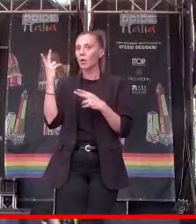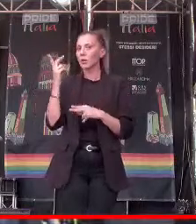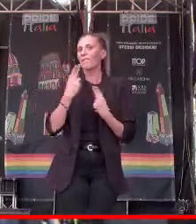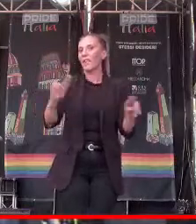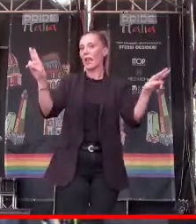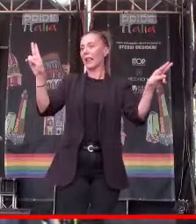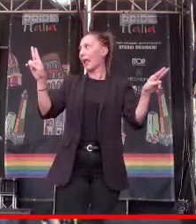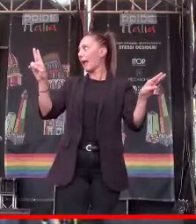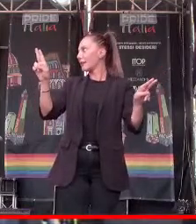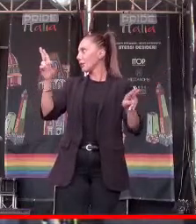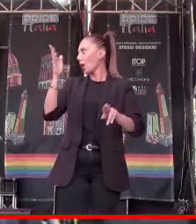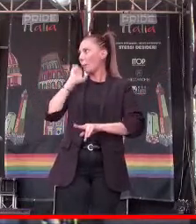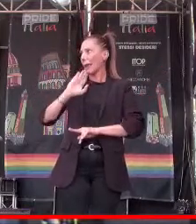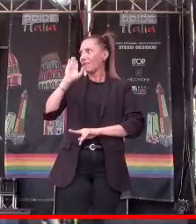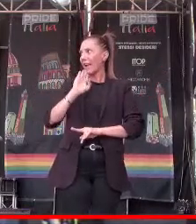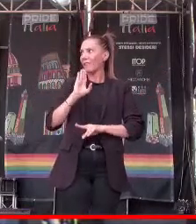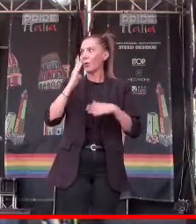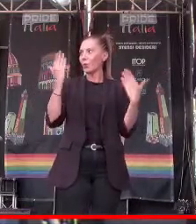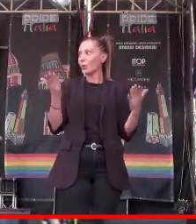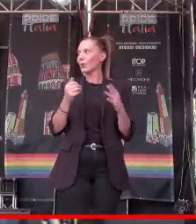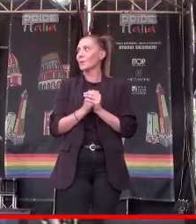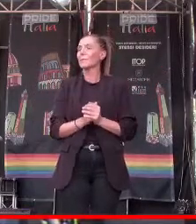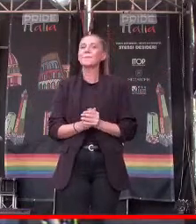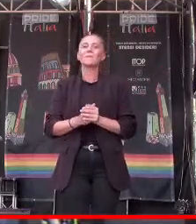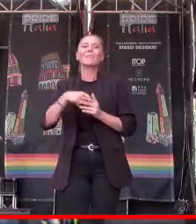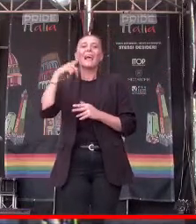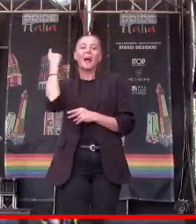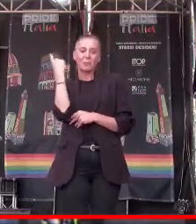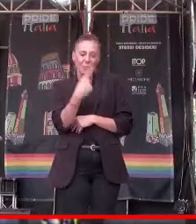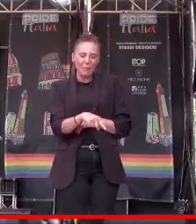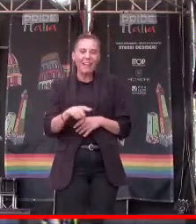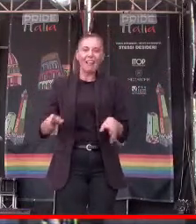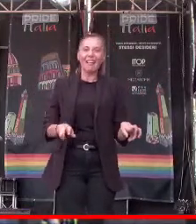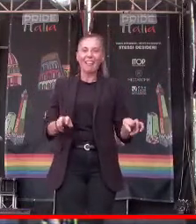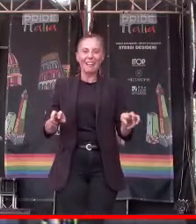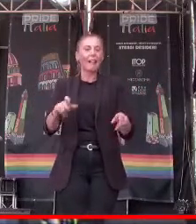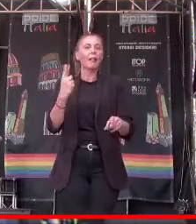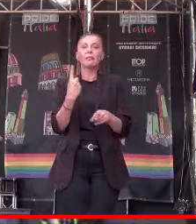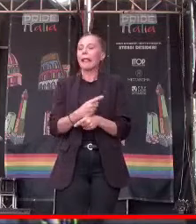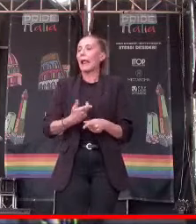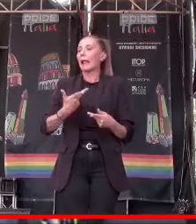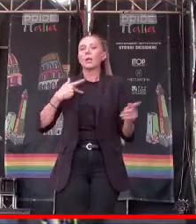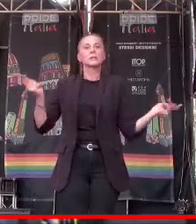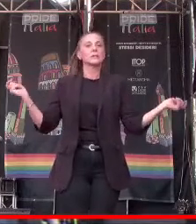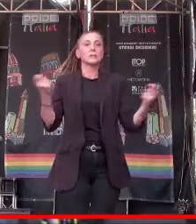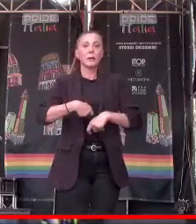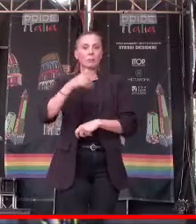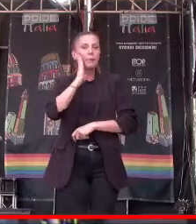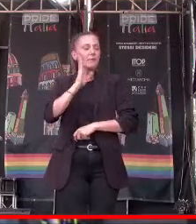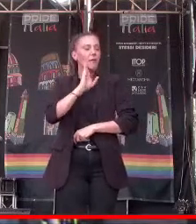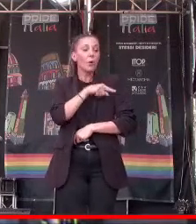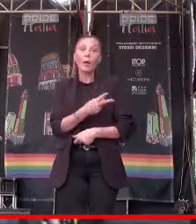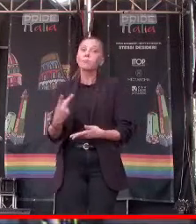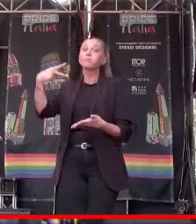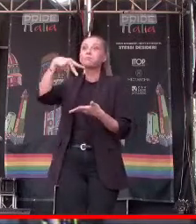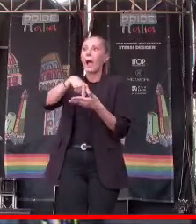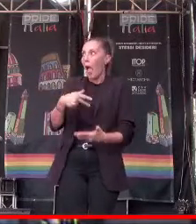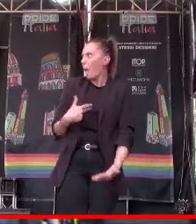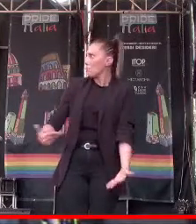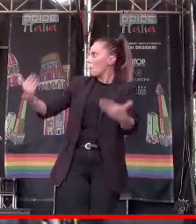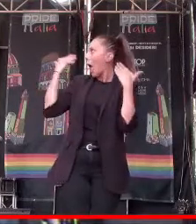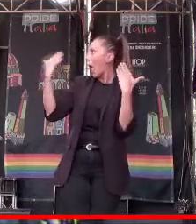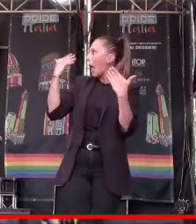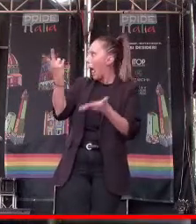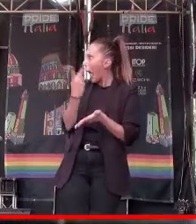dibattito per e basta. Favore. Allora, il trapiccolo lo devo sequestrare, quindi se lei gentilmente si può alzare. Sì, magari potresti alzare e ti prenderei a calcio. Ah,